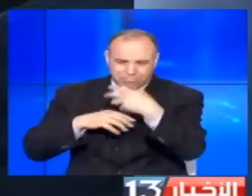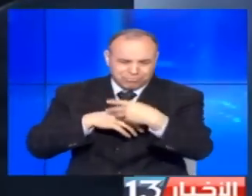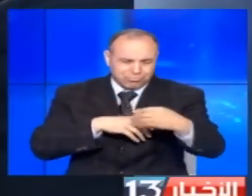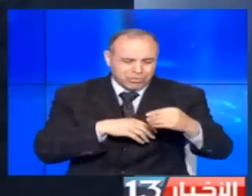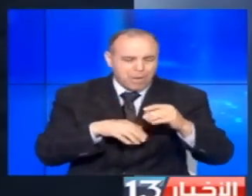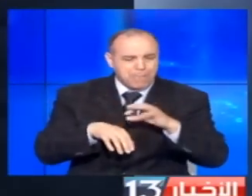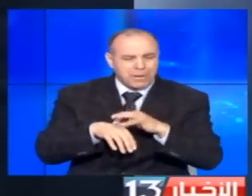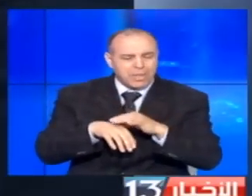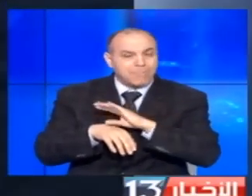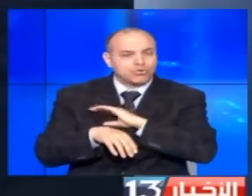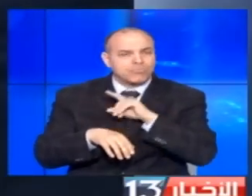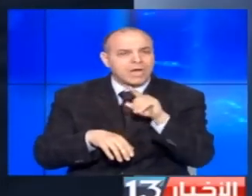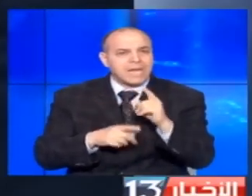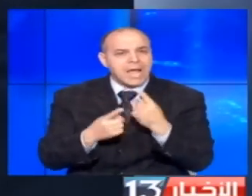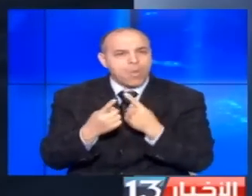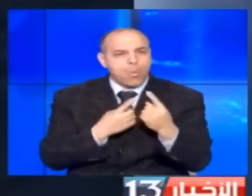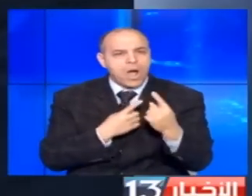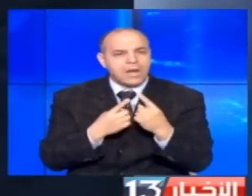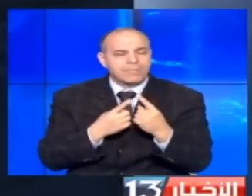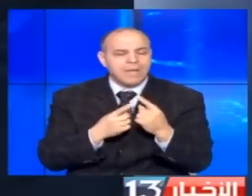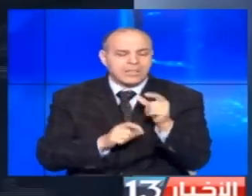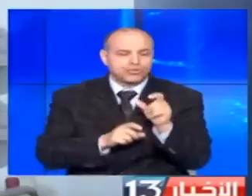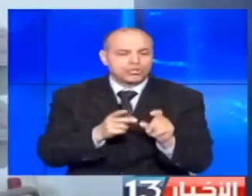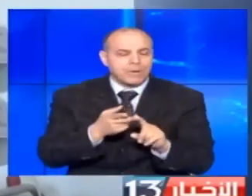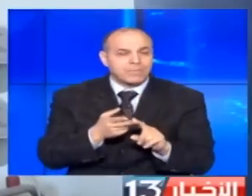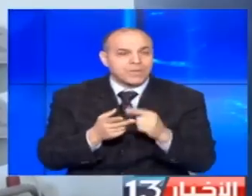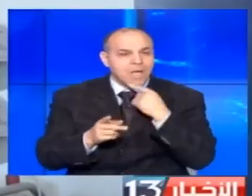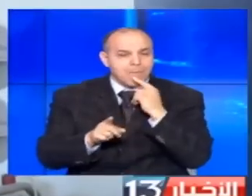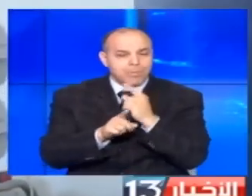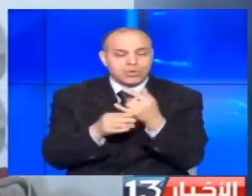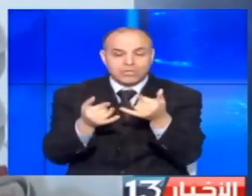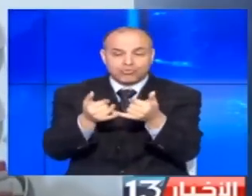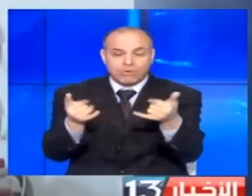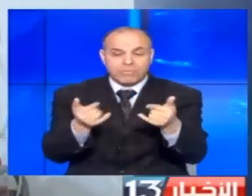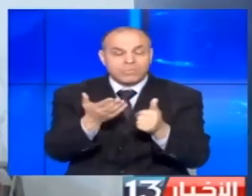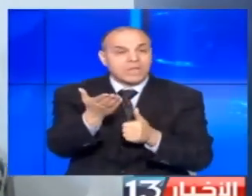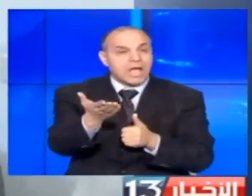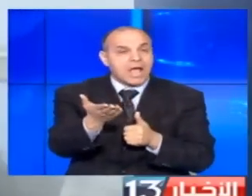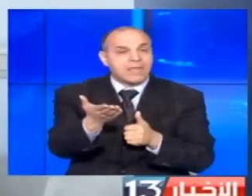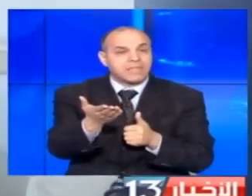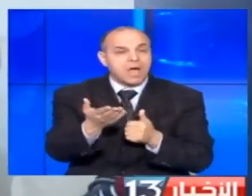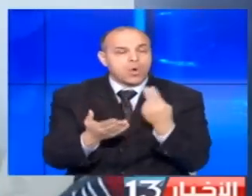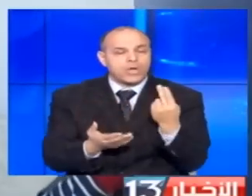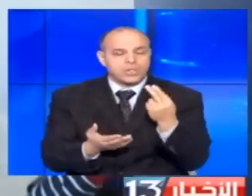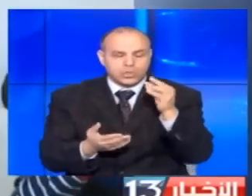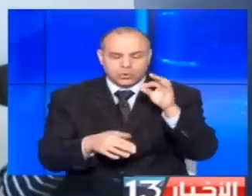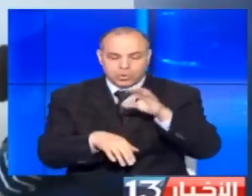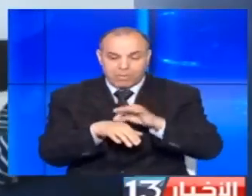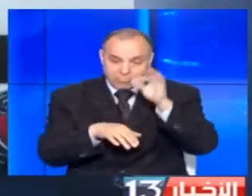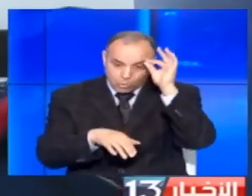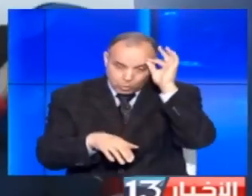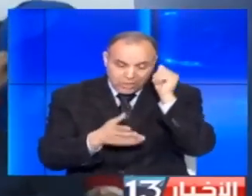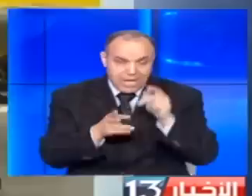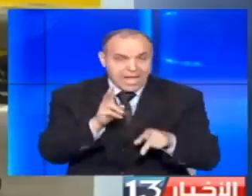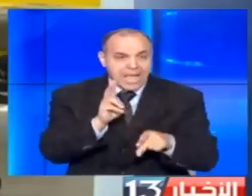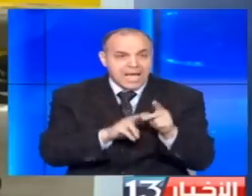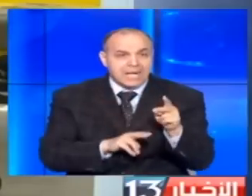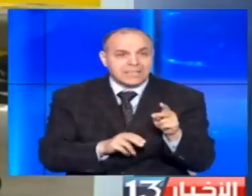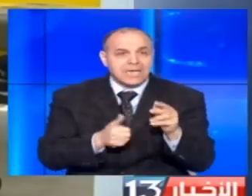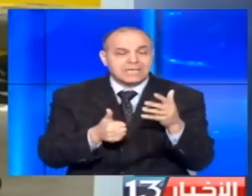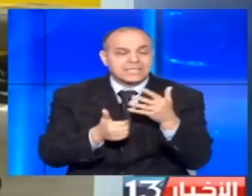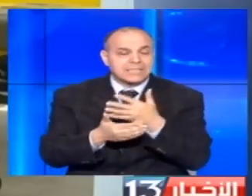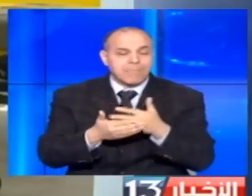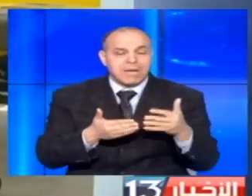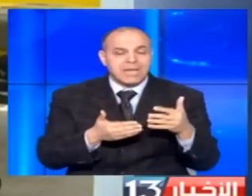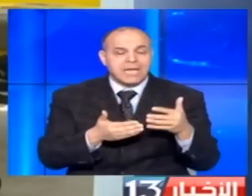ذكرها المشرفون على الحوار المجتمعي في ملتقى صحفي عقد بكليه الطب بتونس بان اكثر من 6 ملايين